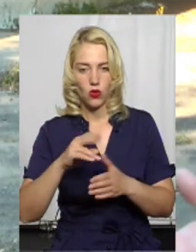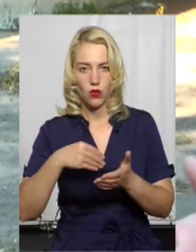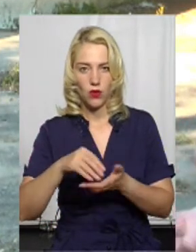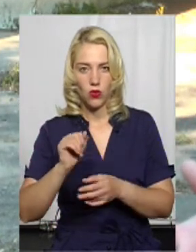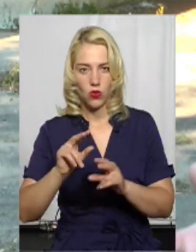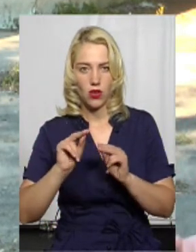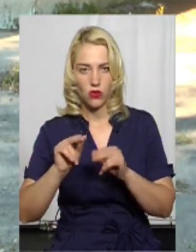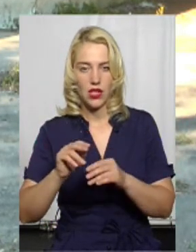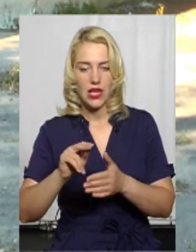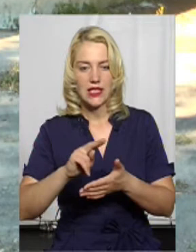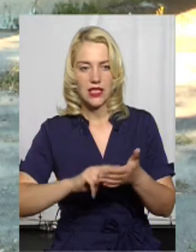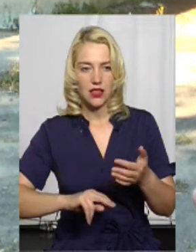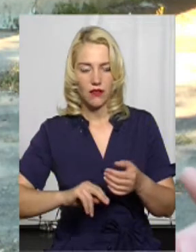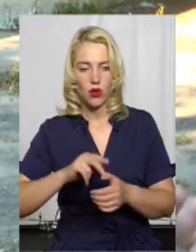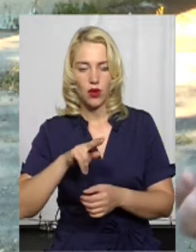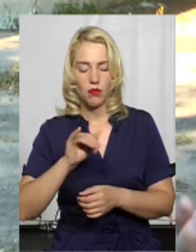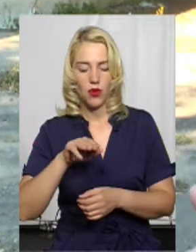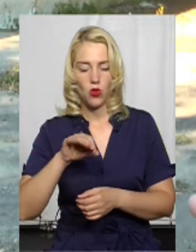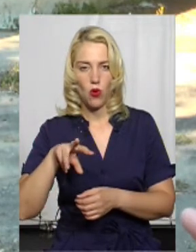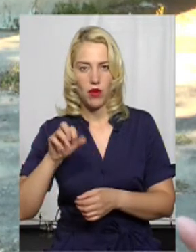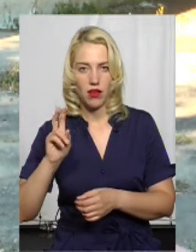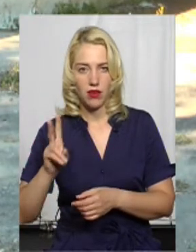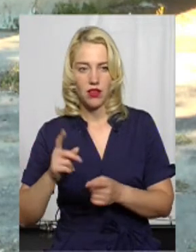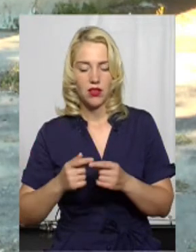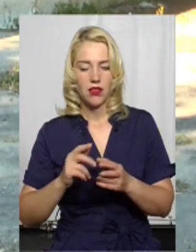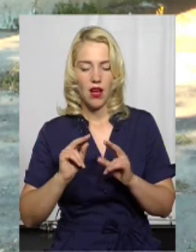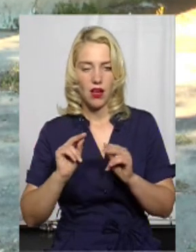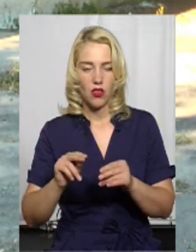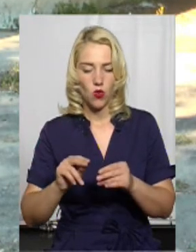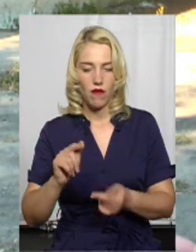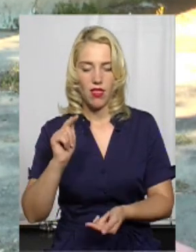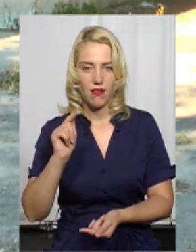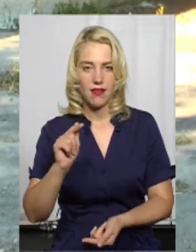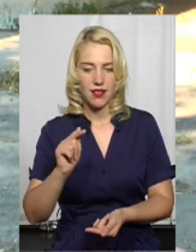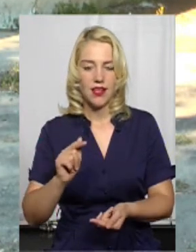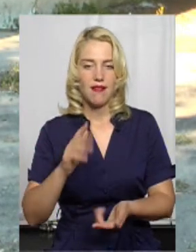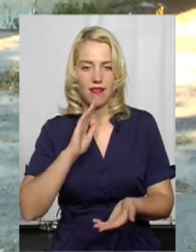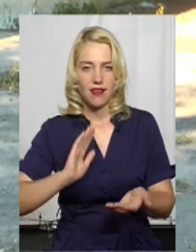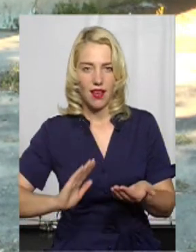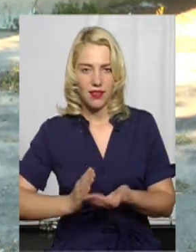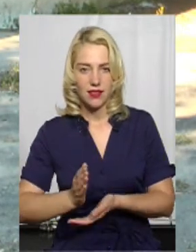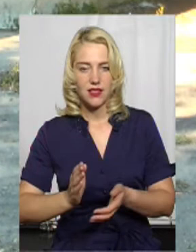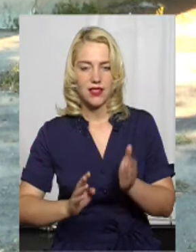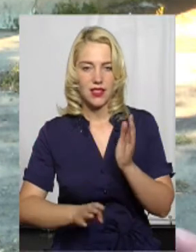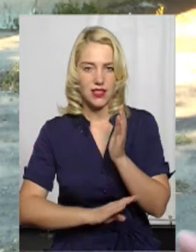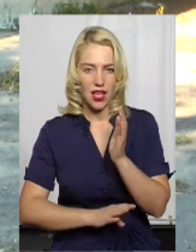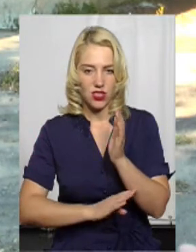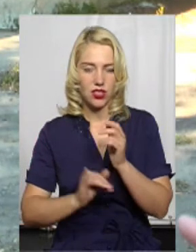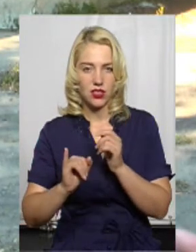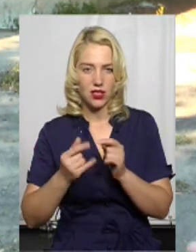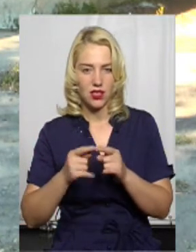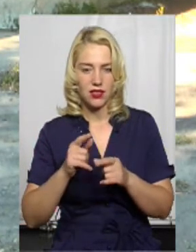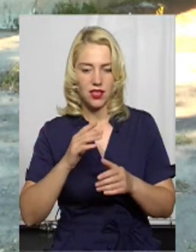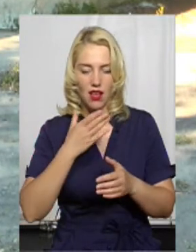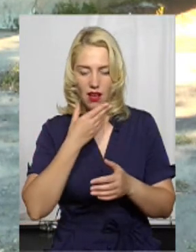гарантованого сертифікованого питомника гарантований саджанець, якісний, з товарними і качественними,